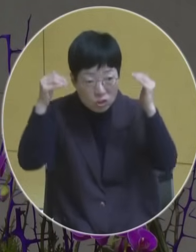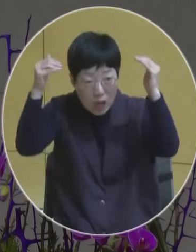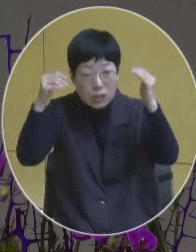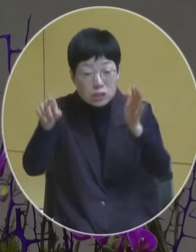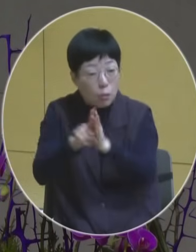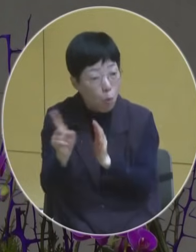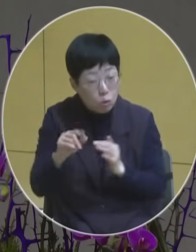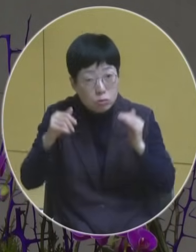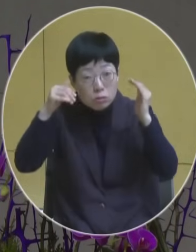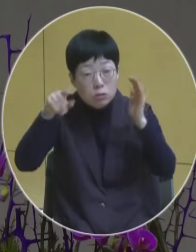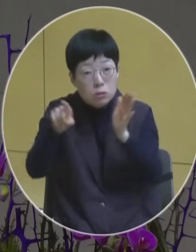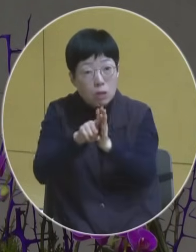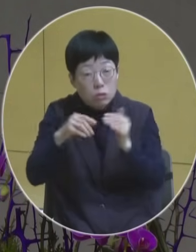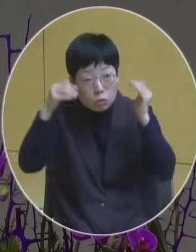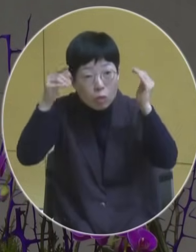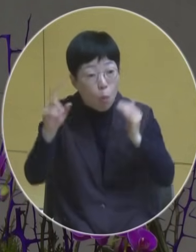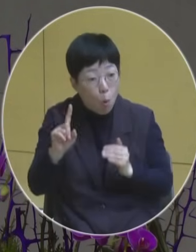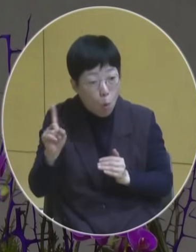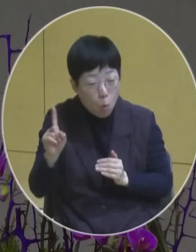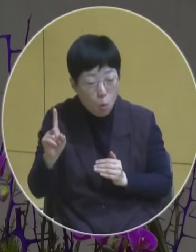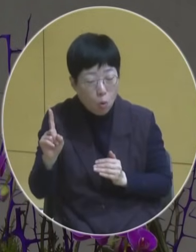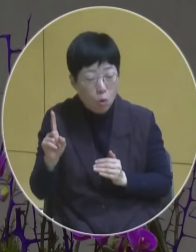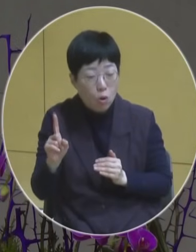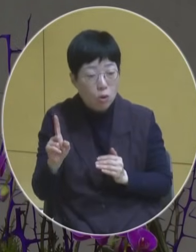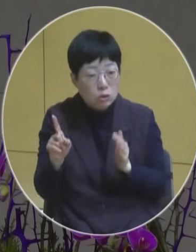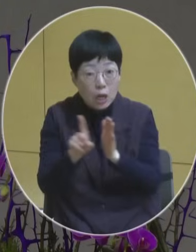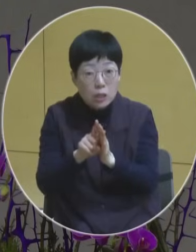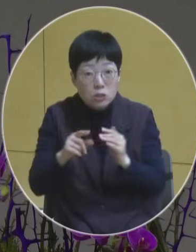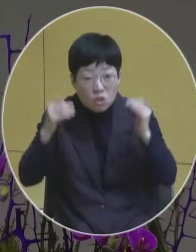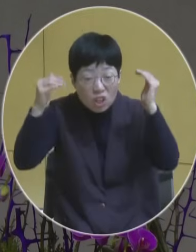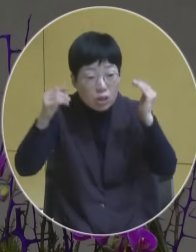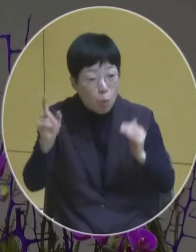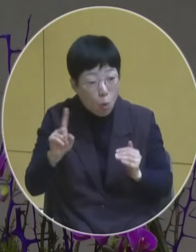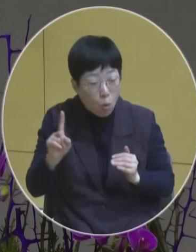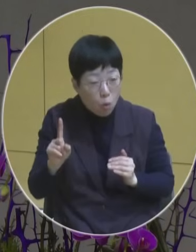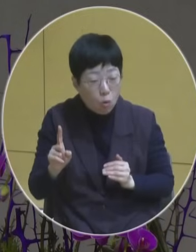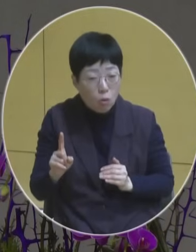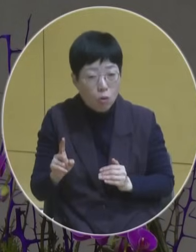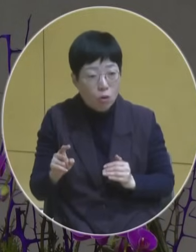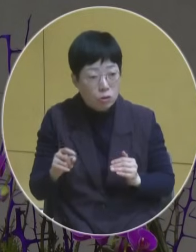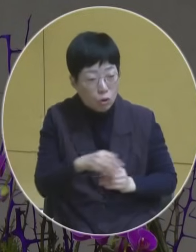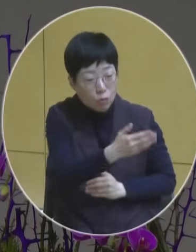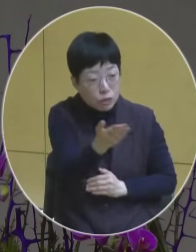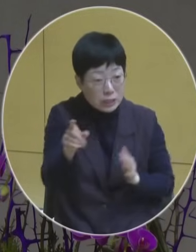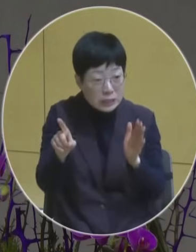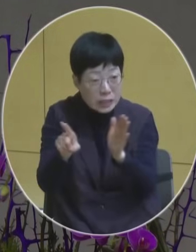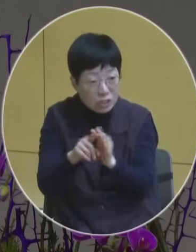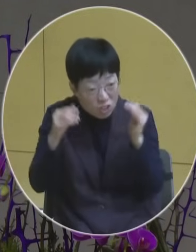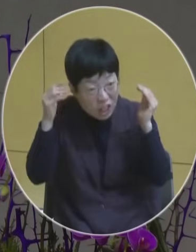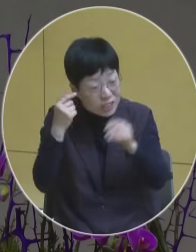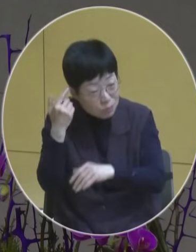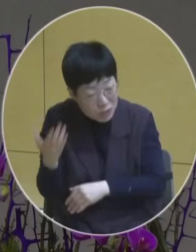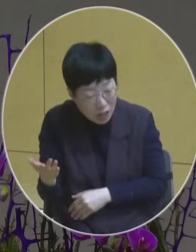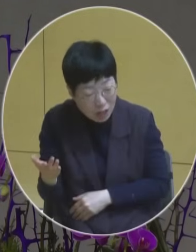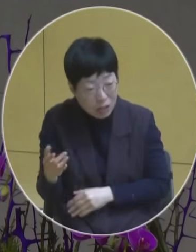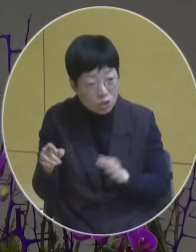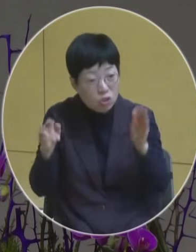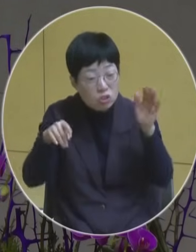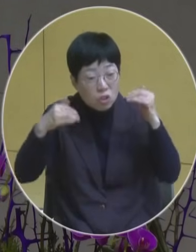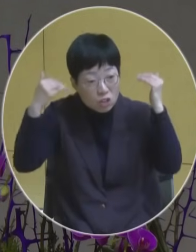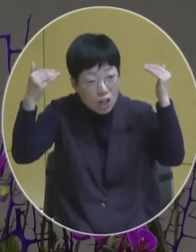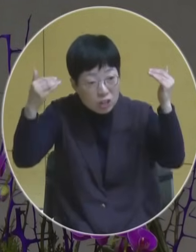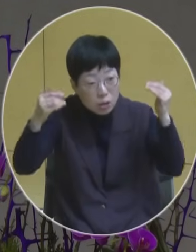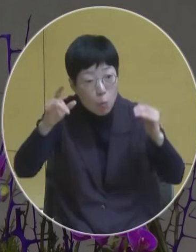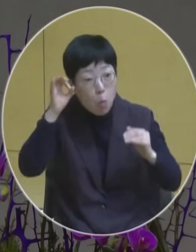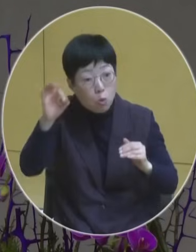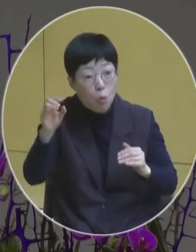뭘까? 뭐하죠? 신앙이 성장했다 그럴 때 어떻게 볼 수 있어요? 여러분 신앙은 많이 성장하셨나요? 성장한다 할 때는 첫 번째 볼